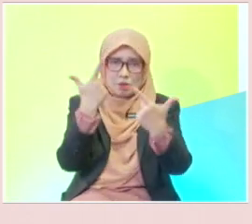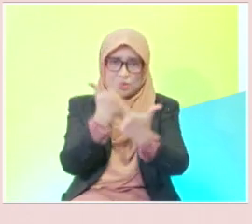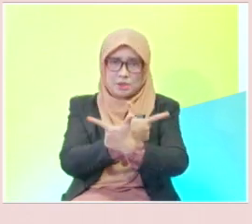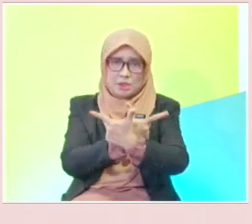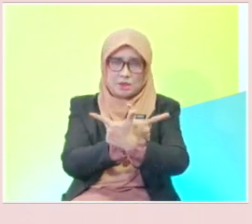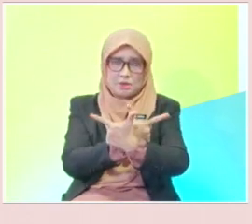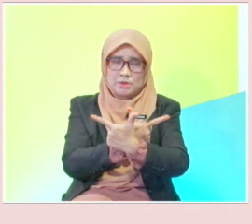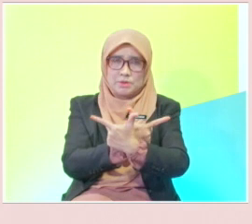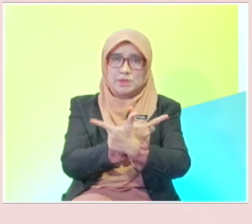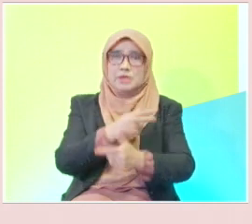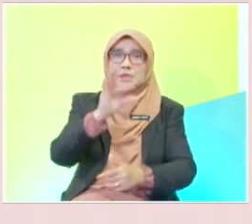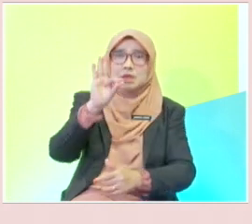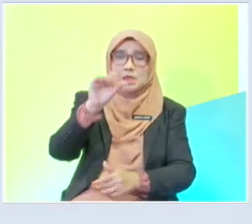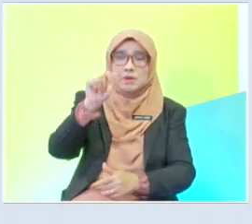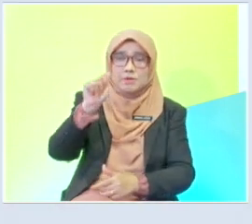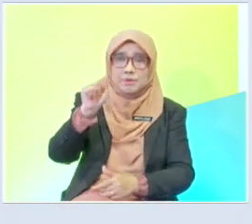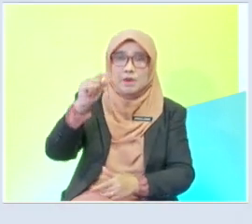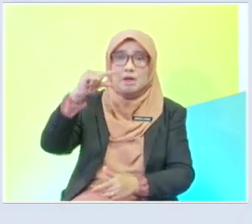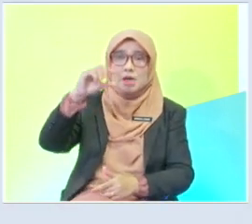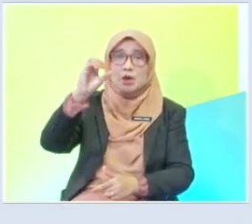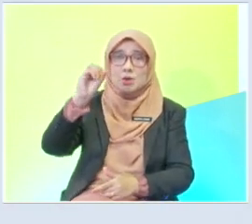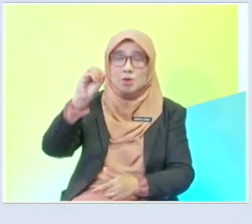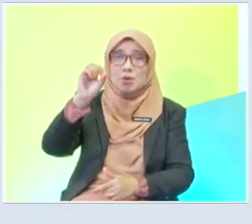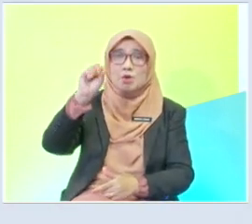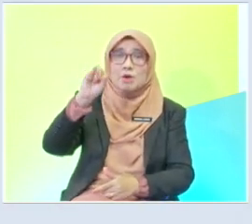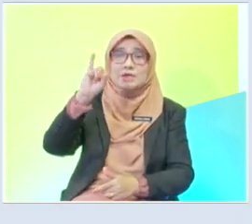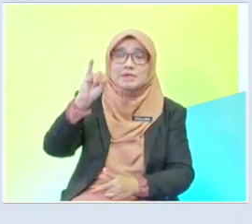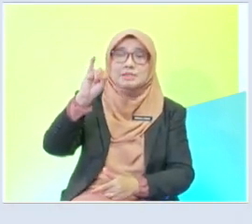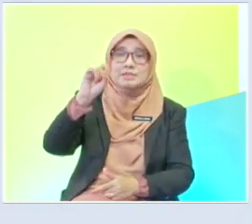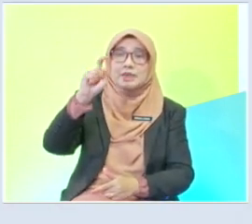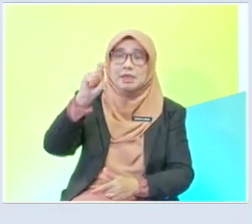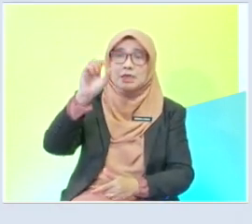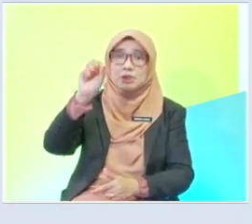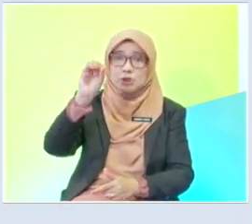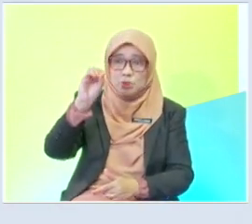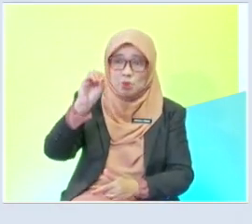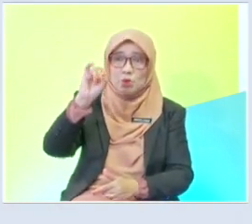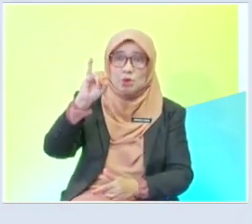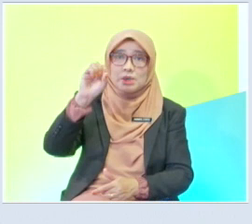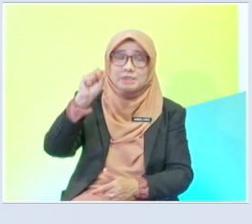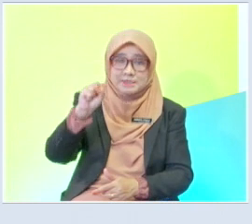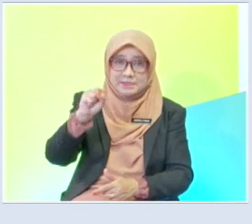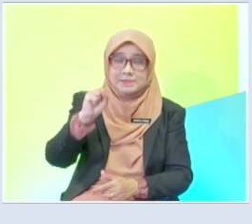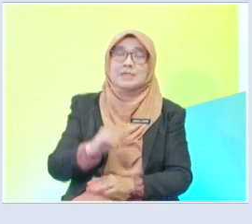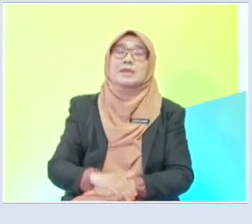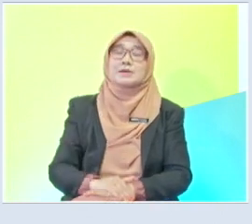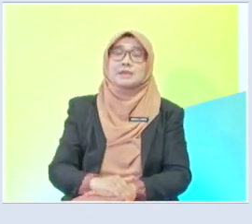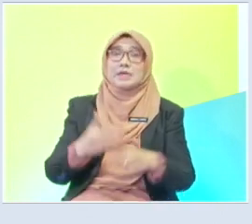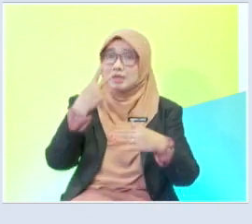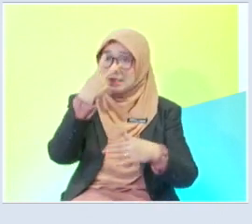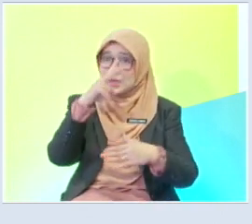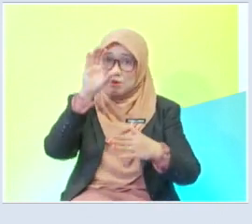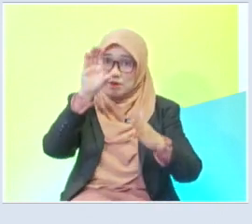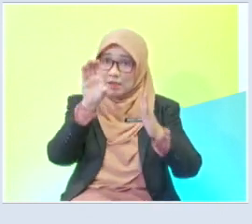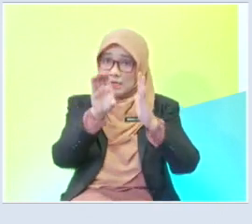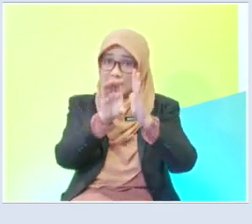melalui fagositosis. Okey. Fagositosis. Ini adalah, kita lihat dulu, itu adalah sel darah putih dan kita nampak yang